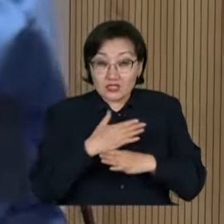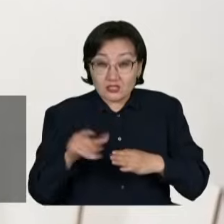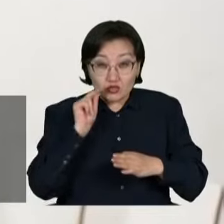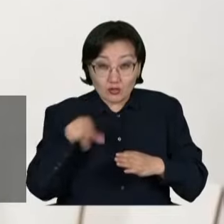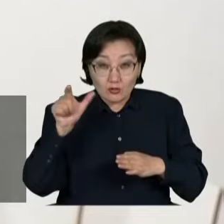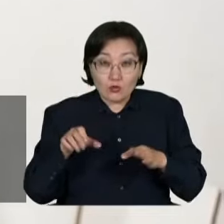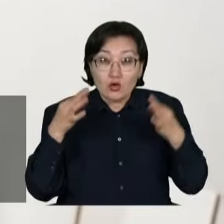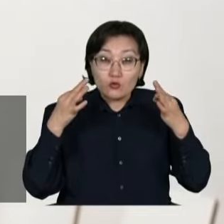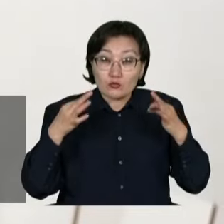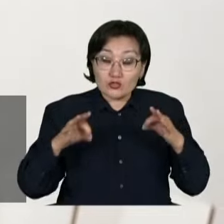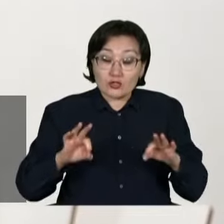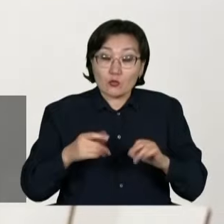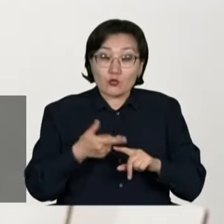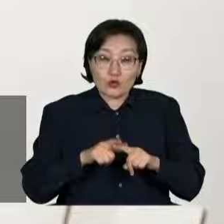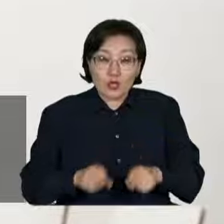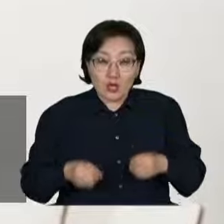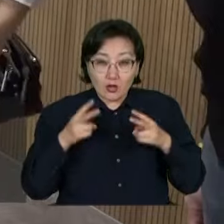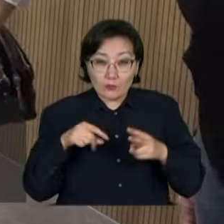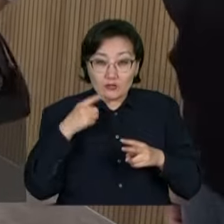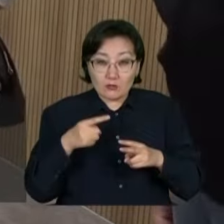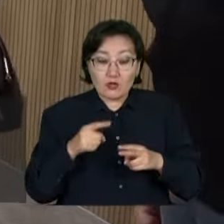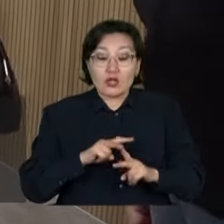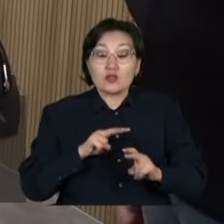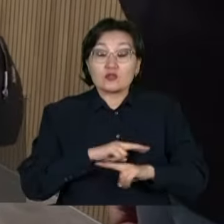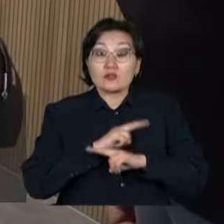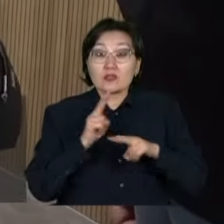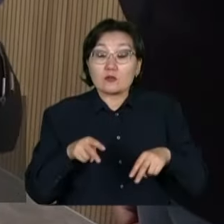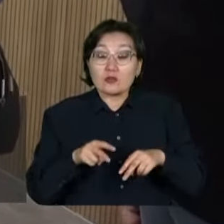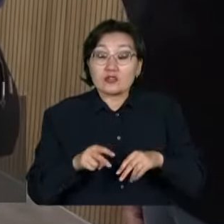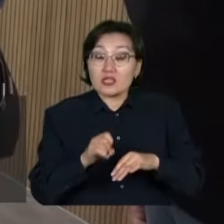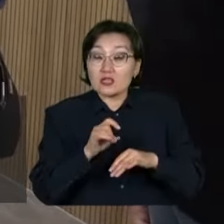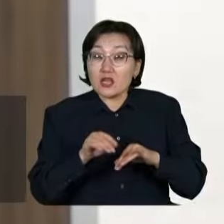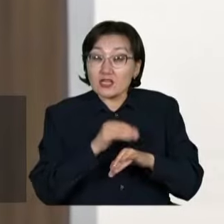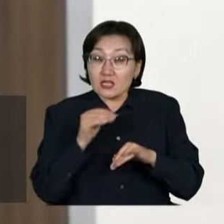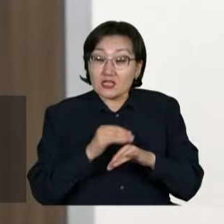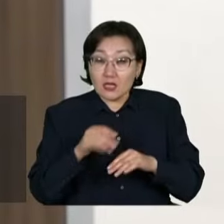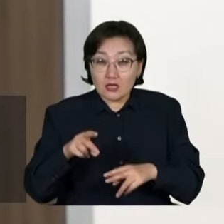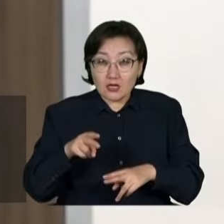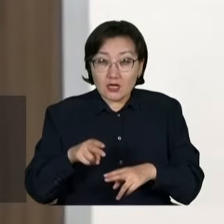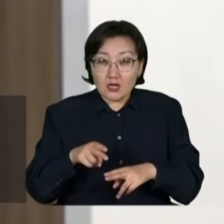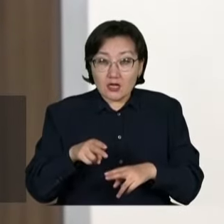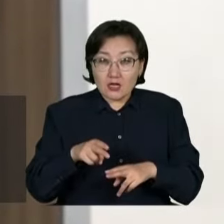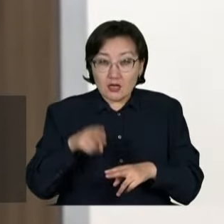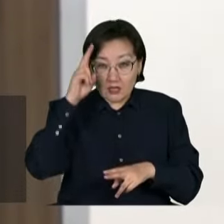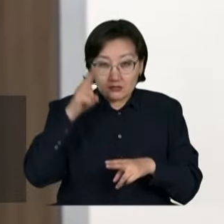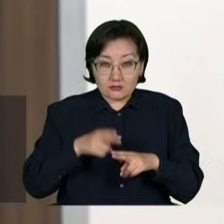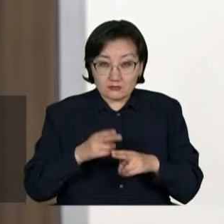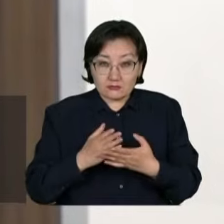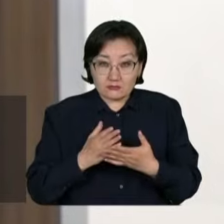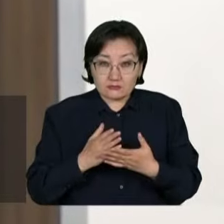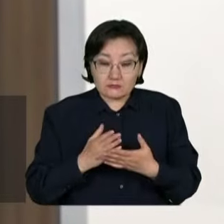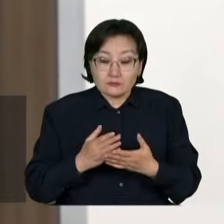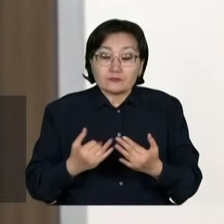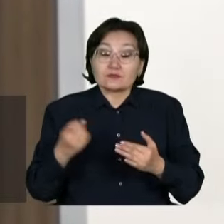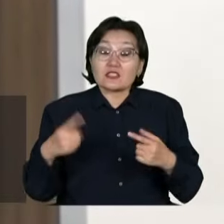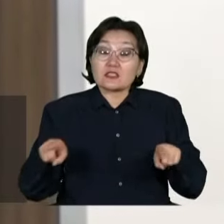күдіктіні бостандыққа жіберу өте қауіпті деді марқұм Салтанат Нүкенованың ағасы. Преступление тот на себя человек уже возьмет.